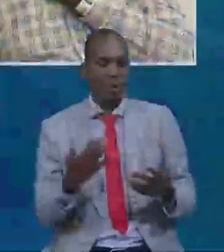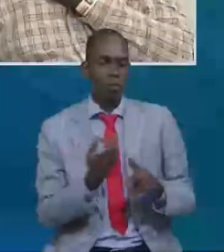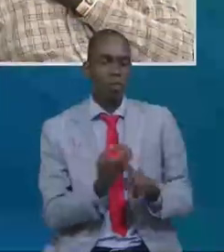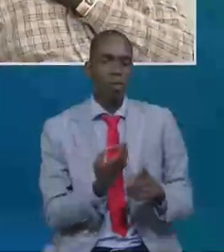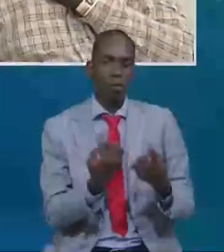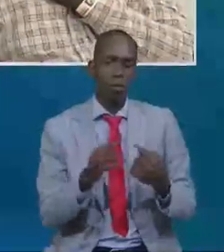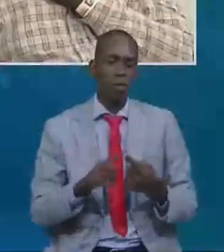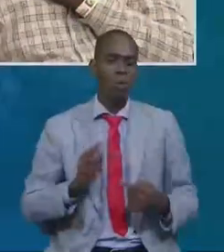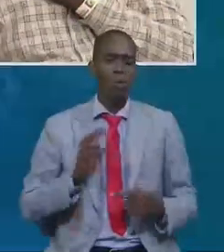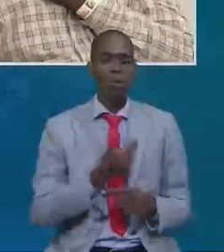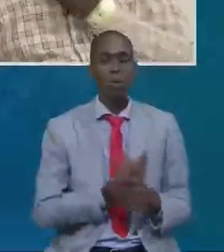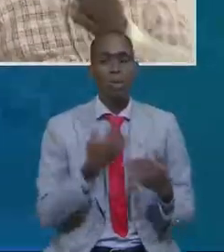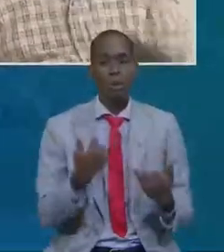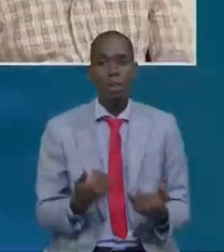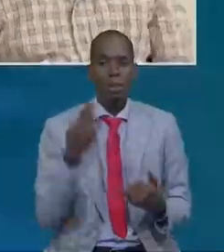Deuxième point maintenant.